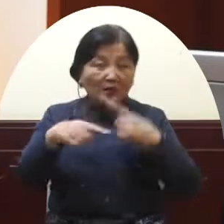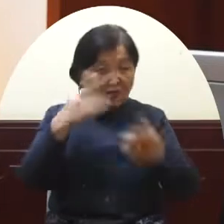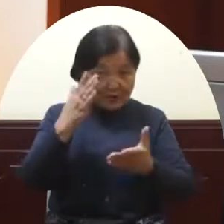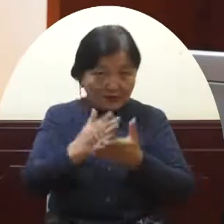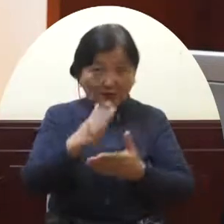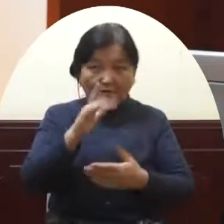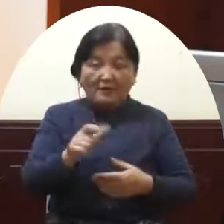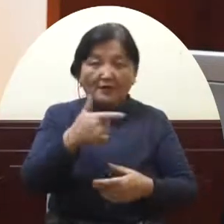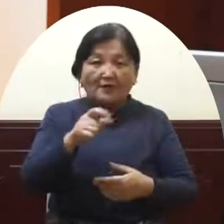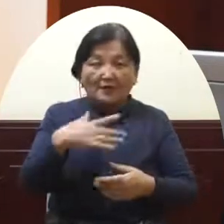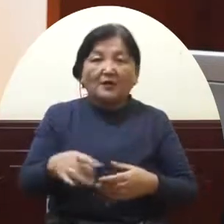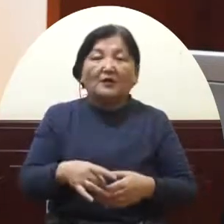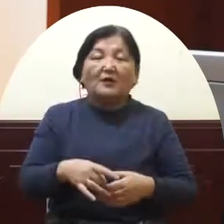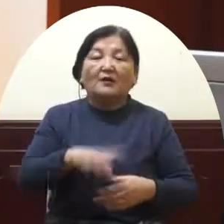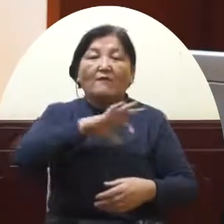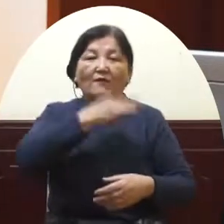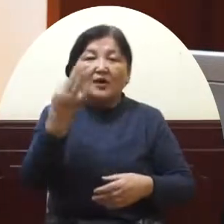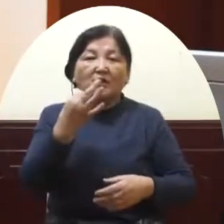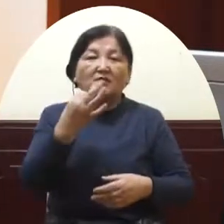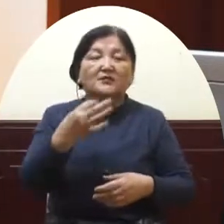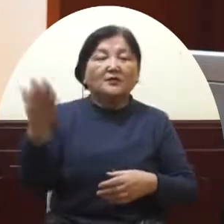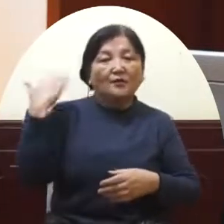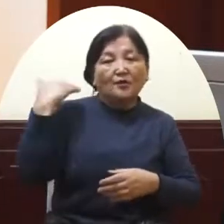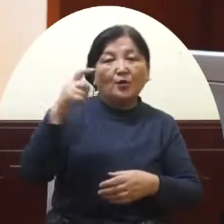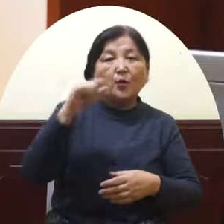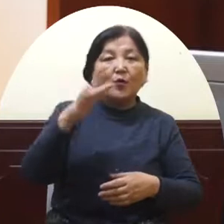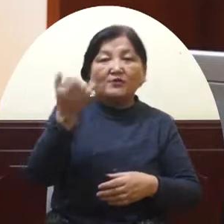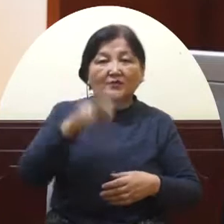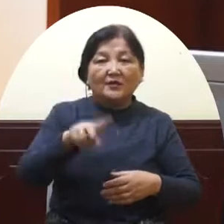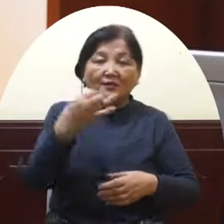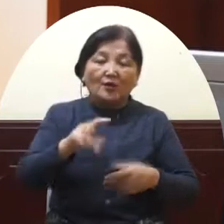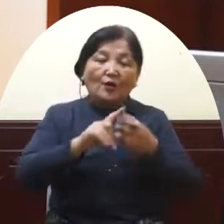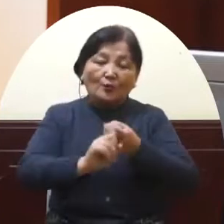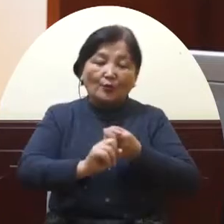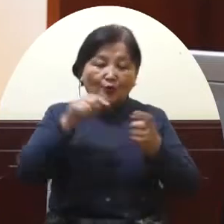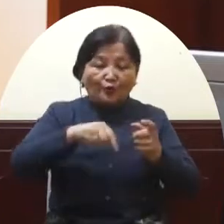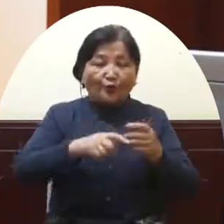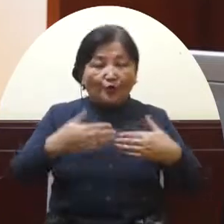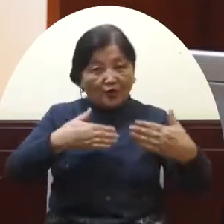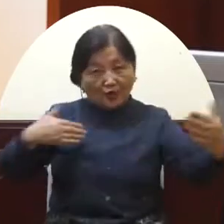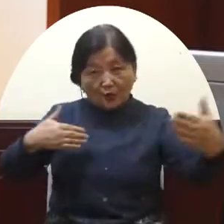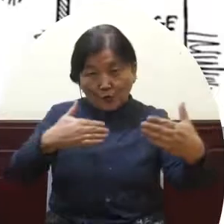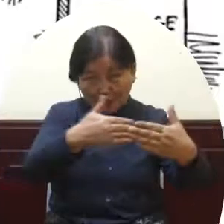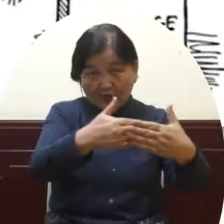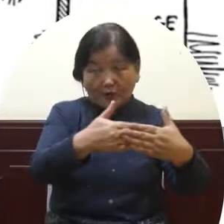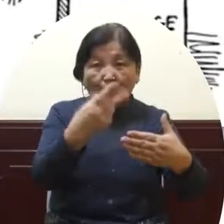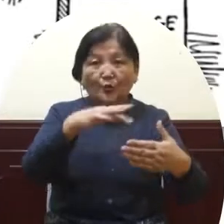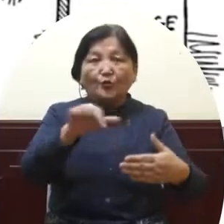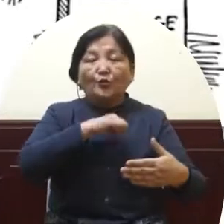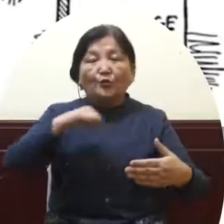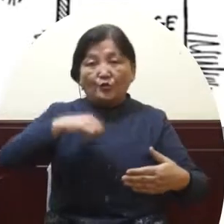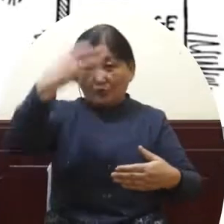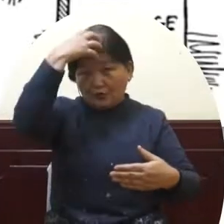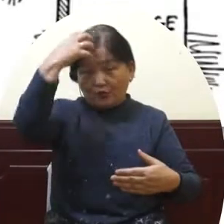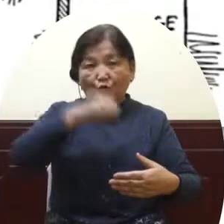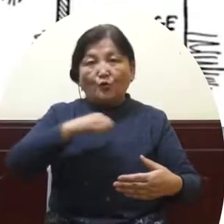нар энэ Францын хувьсгалаас эхлээд өнөөдрийг хүртэл бол энэ өөрөө өөрийнхөө төрийг өөрсдөө байгуулдаг ийм тогтолцоог